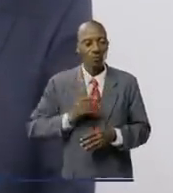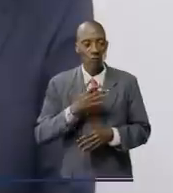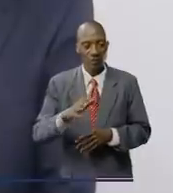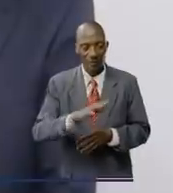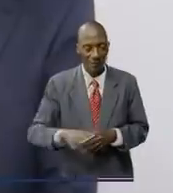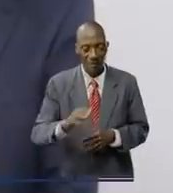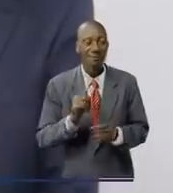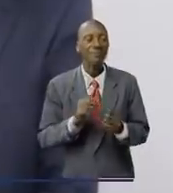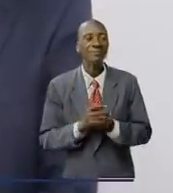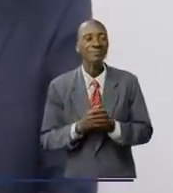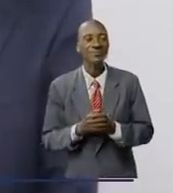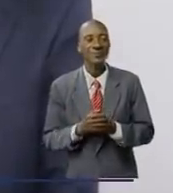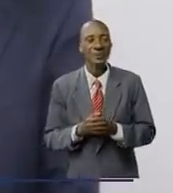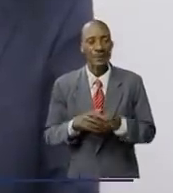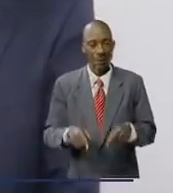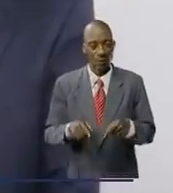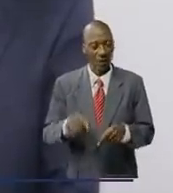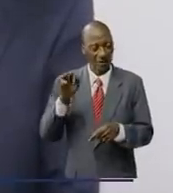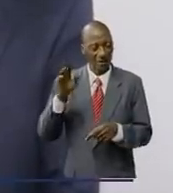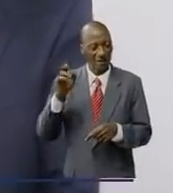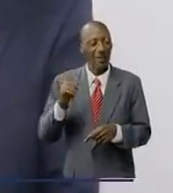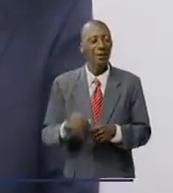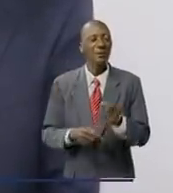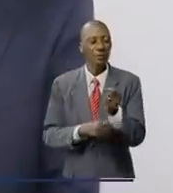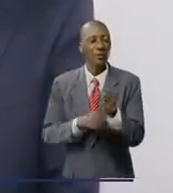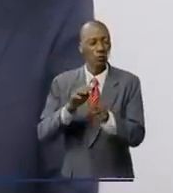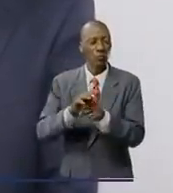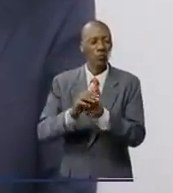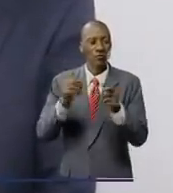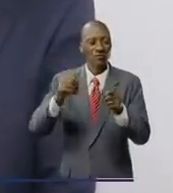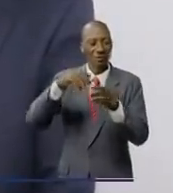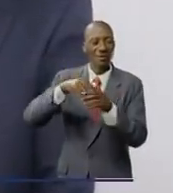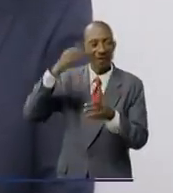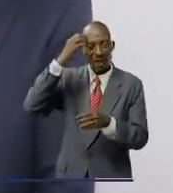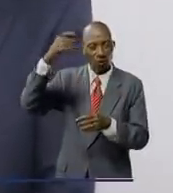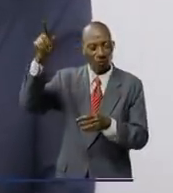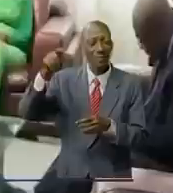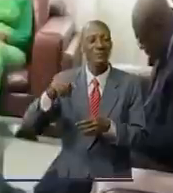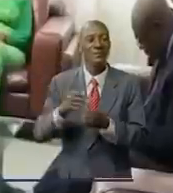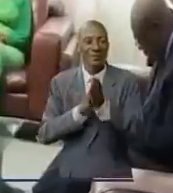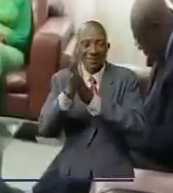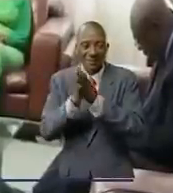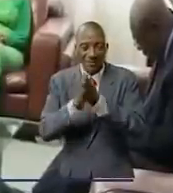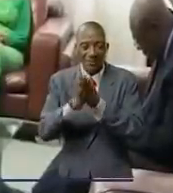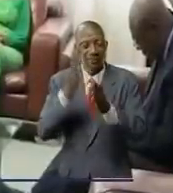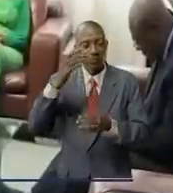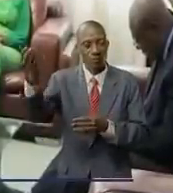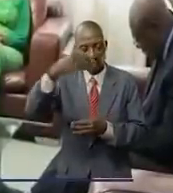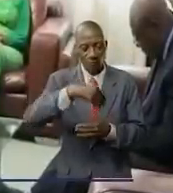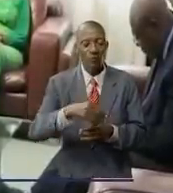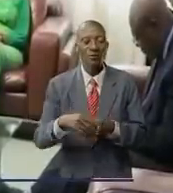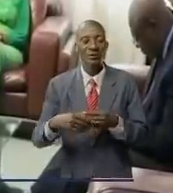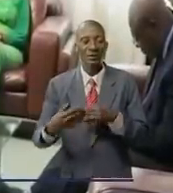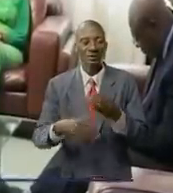sont déjà sur place à Kinshasa pour travailler. Donc nous allons faire le nécessaire pour donner du travail à nos jeunes Congolais. Au sein